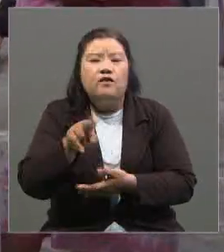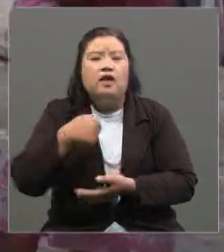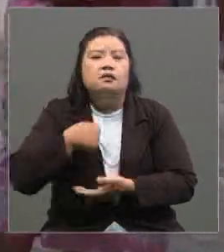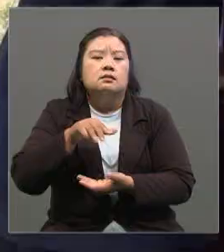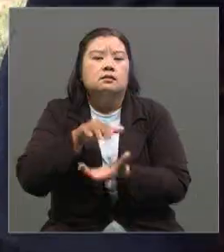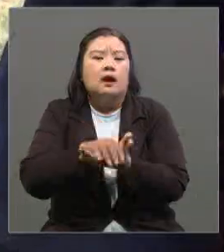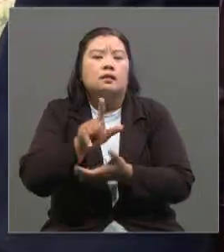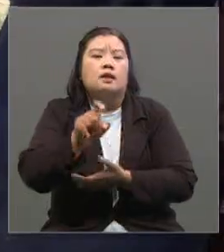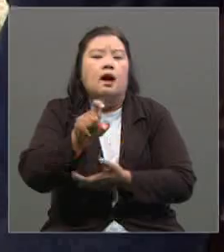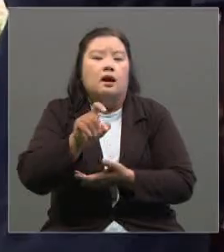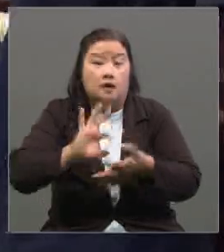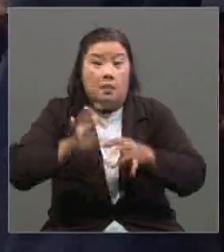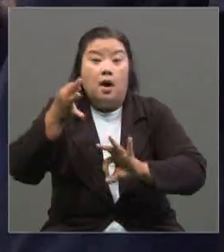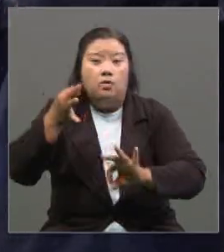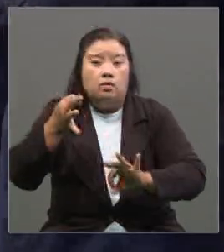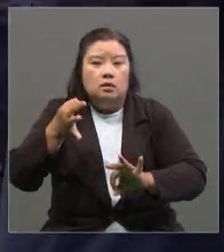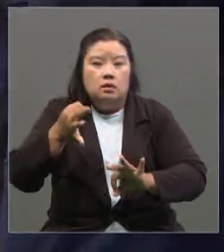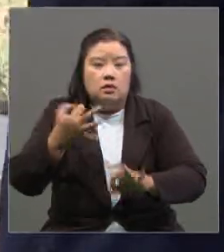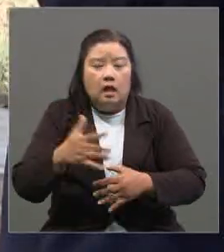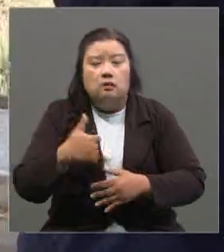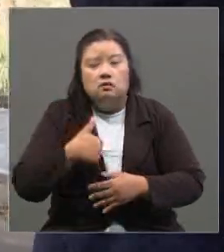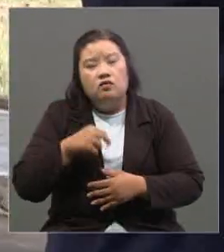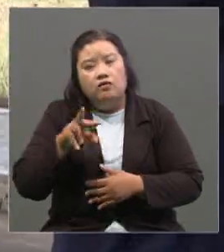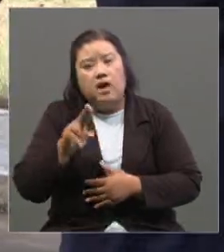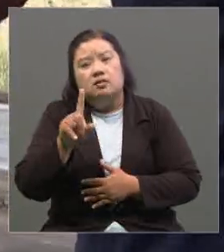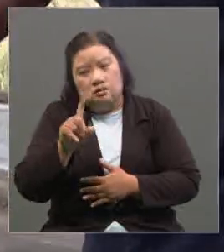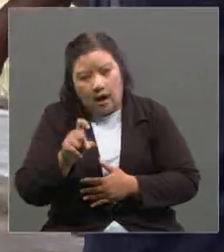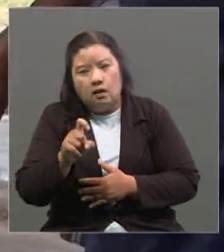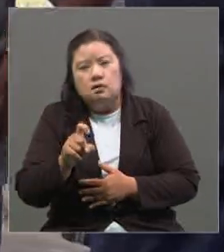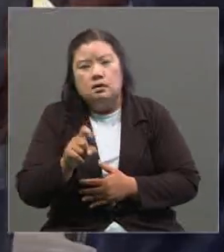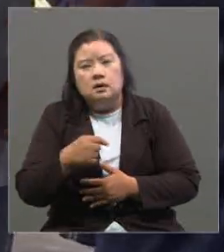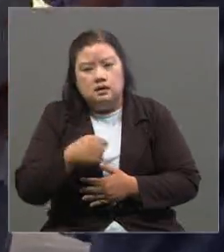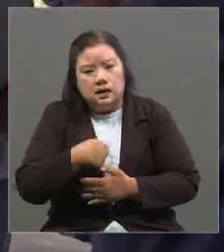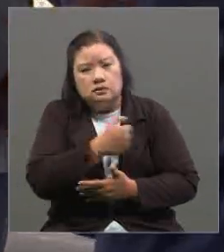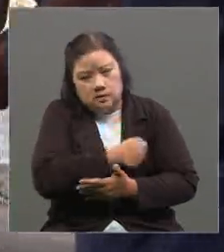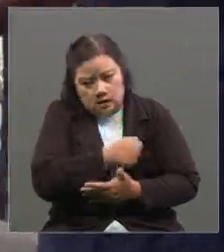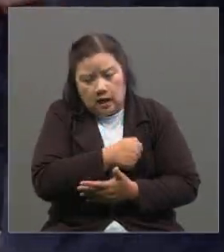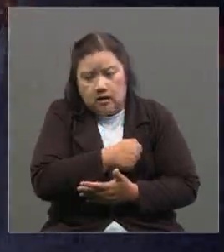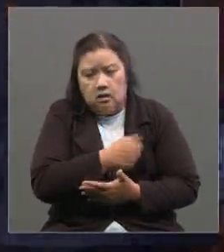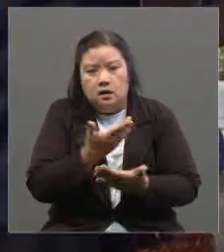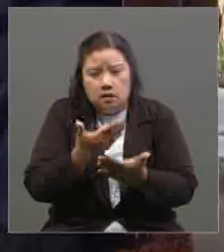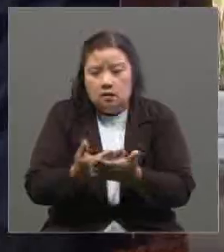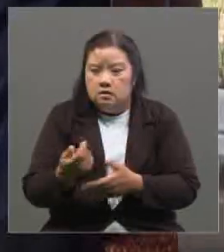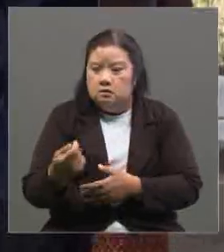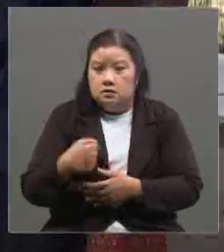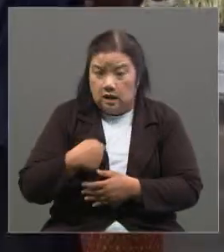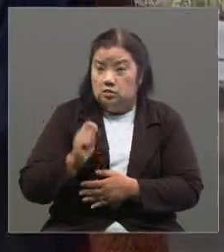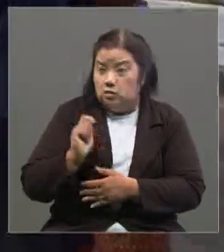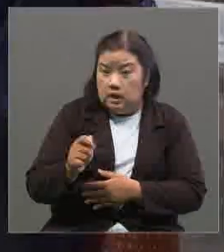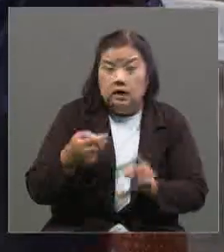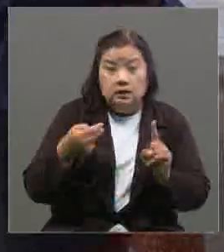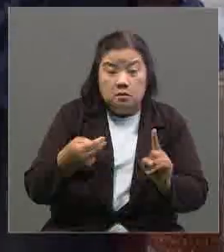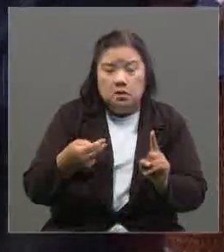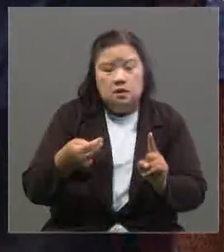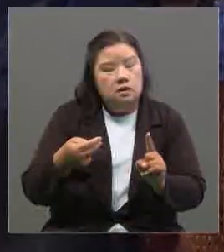เพิ่งเสียชีวิตไปคุณลุงบอกว่าเสียคนรักไปเนี่ยมันก็เสียใจมากอยู่แล้วเจอแบบเนี้ยเค้ารู้สึกเหมือนกับว่าวัดกำลังซ้ำเติมเขา